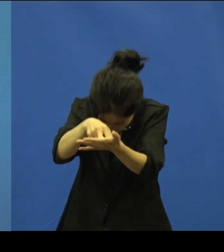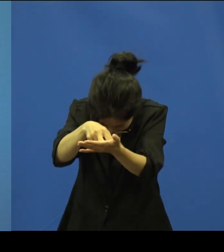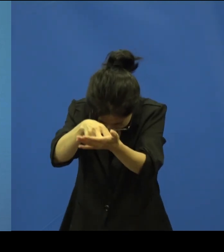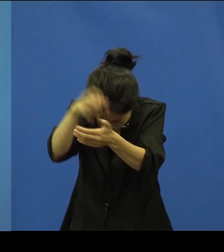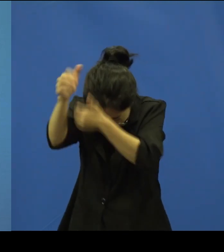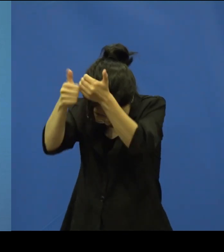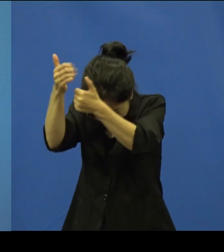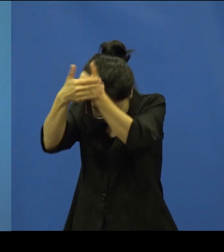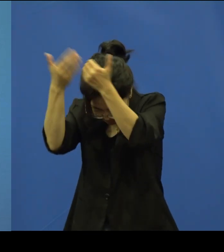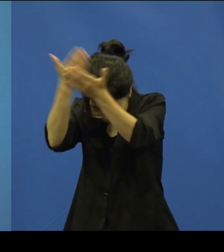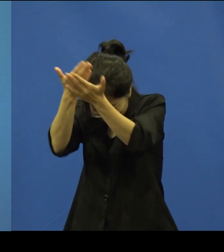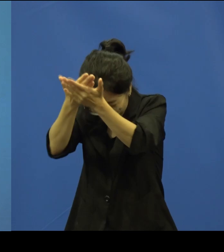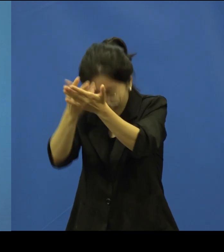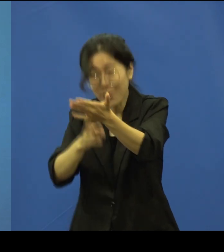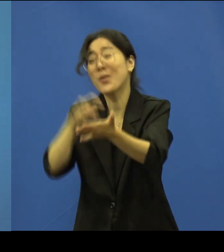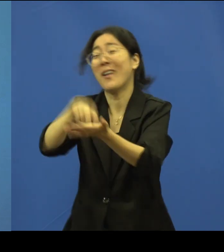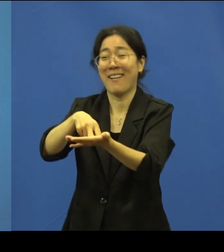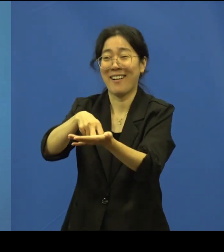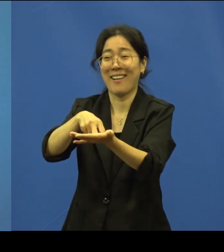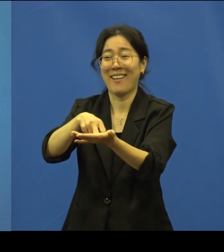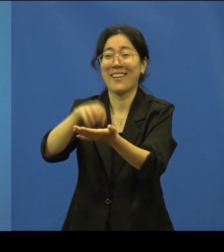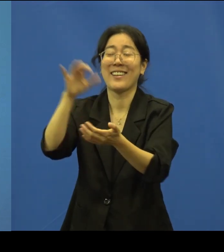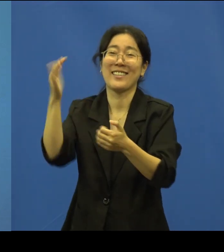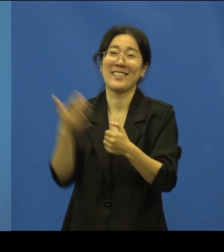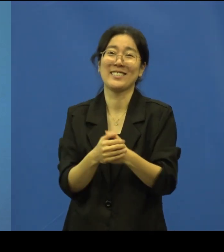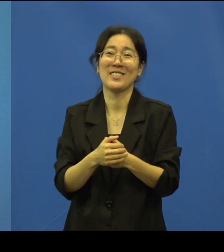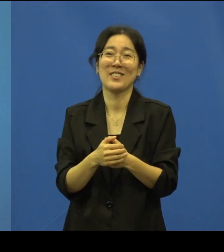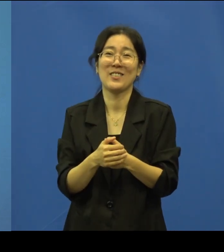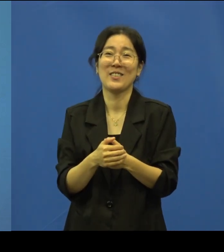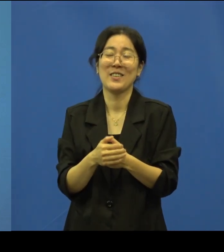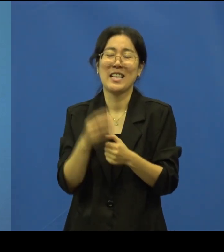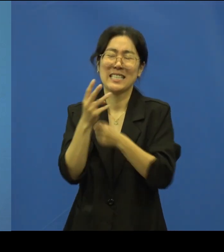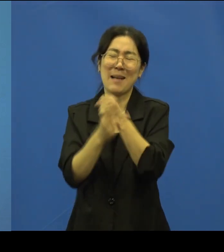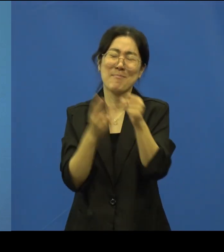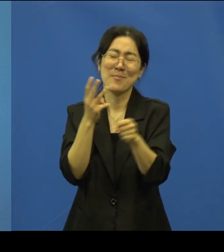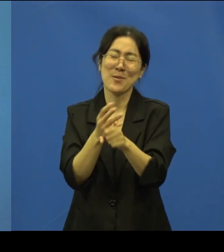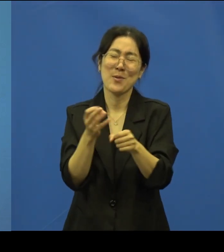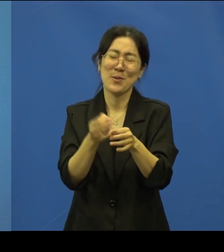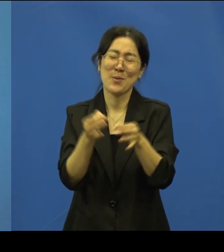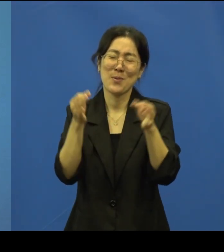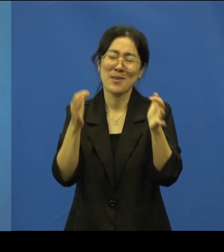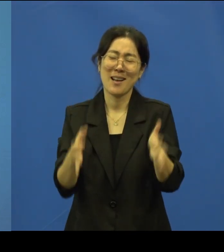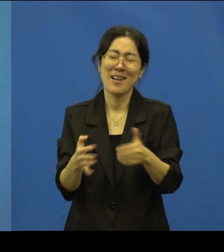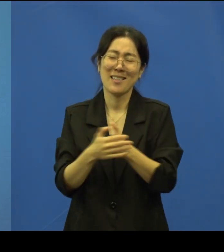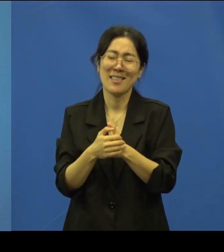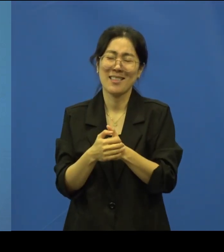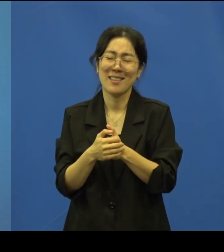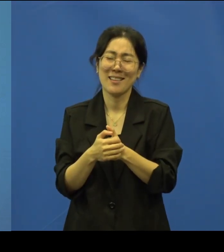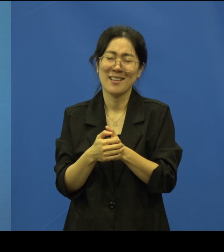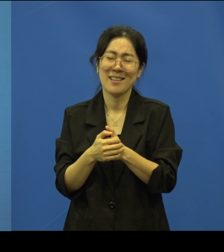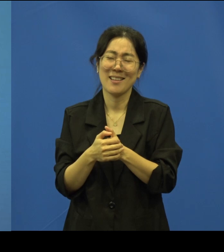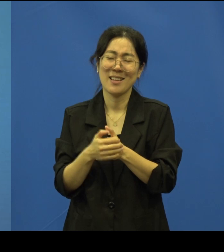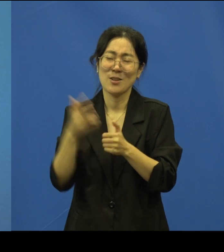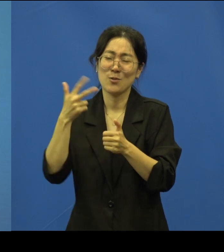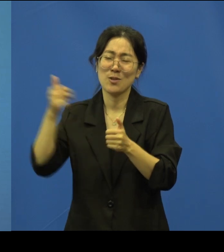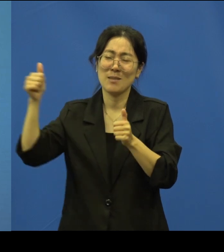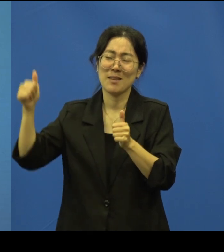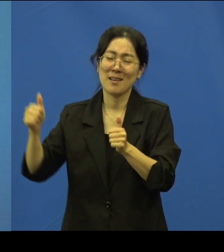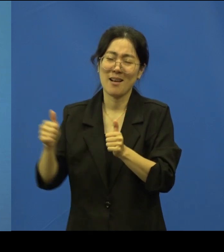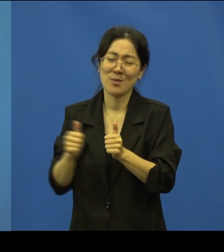않고 내가 주님께 목소리로 기도할 때마다 내 옆에 쫙 와 계시는